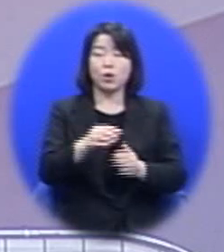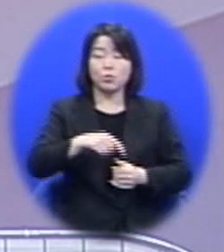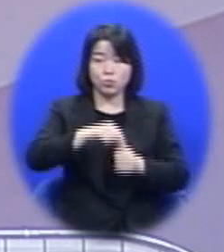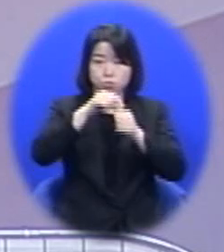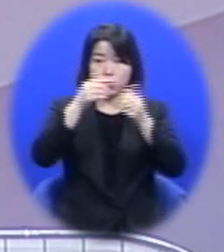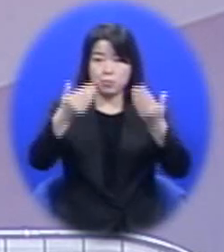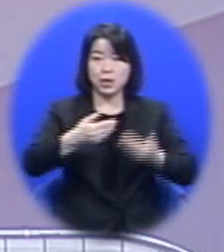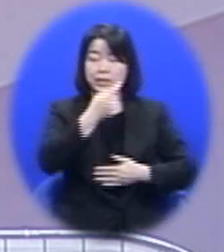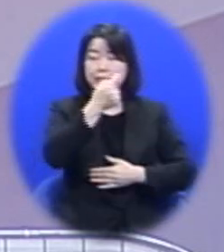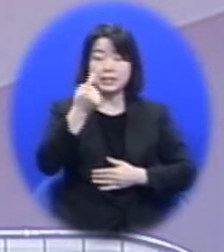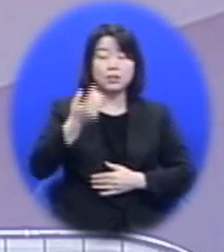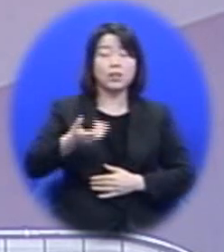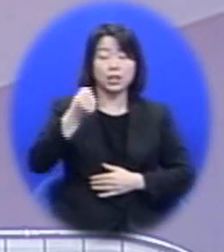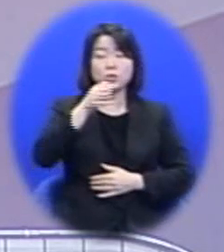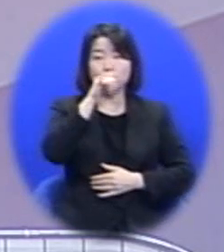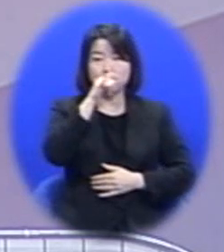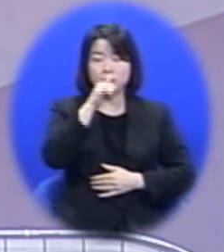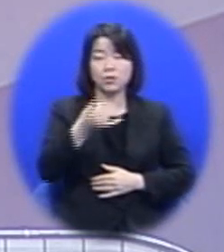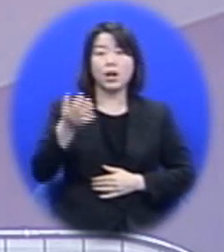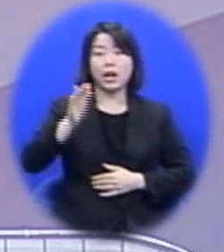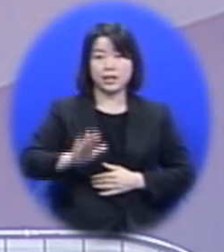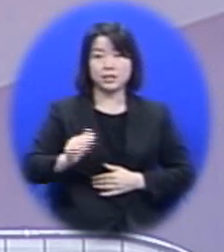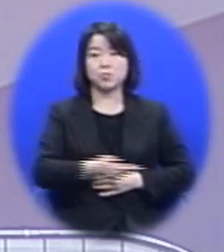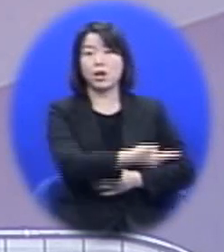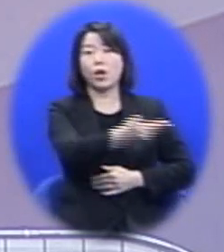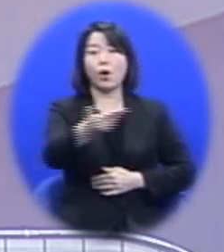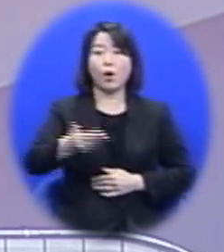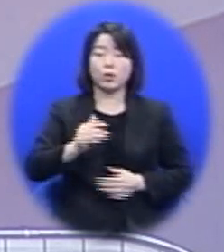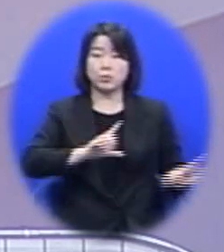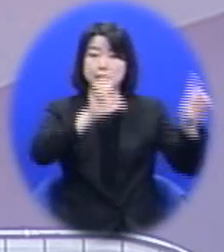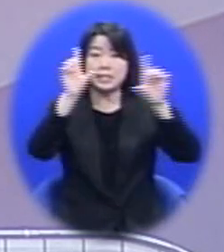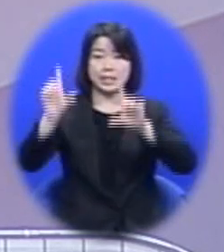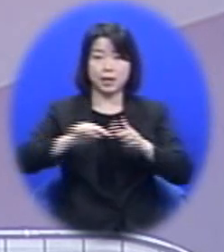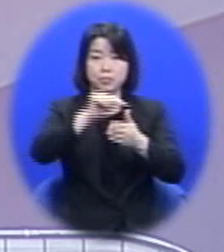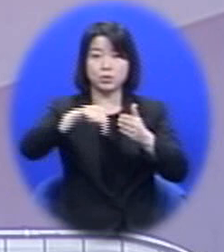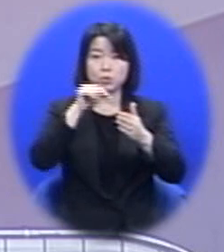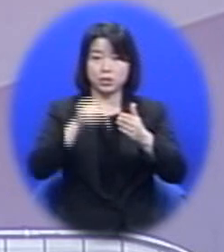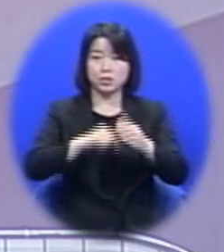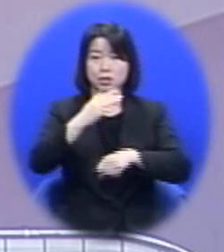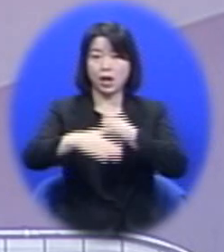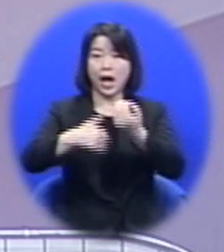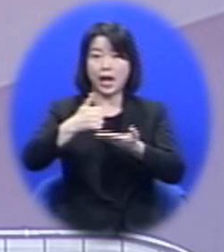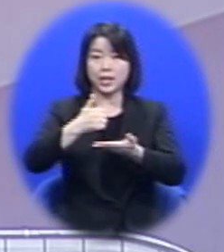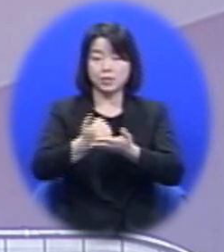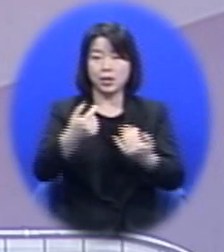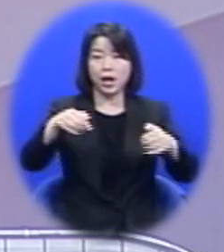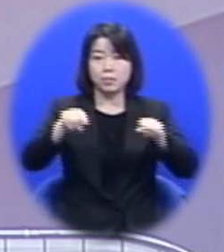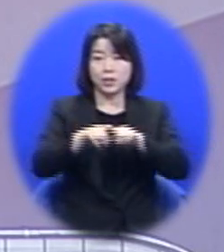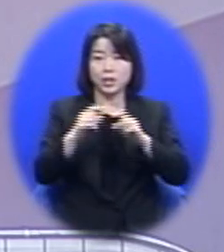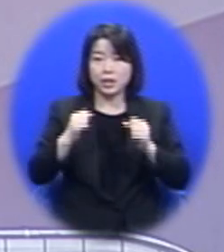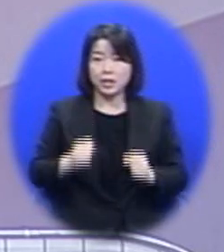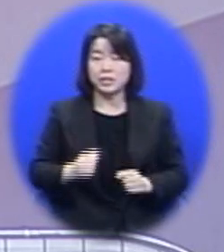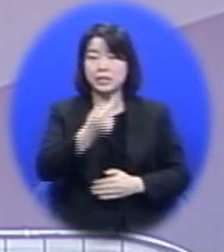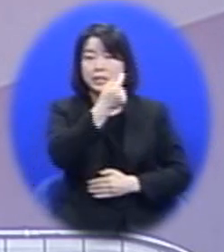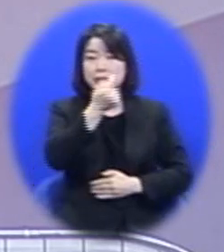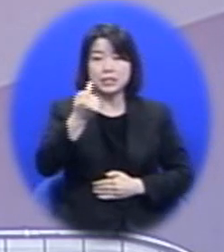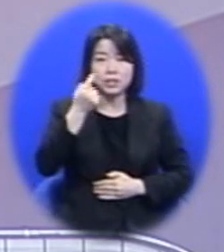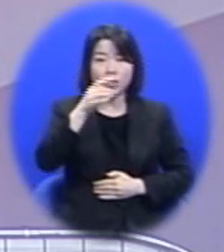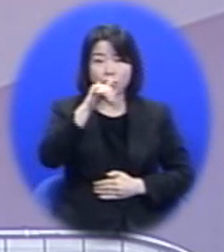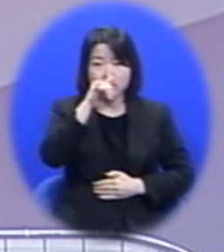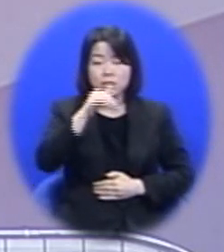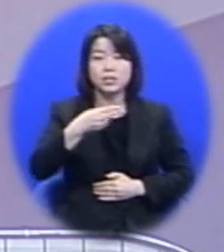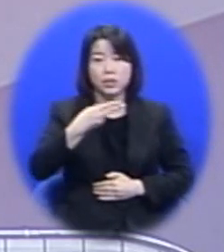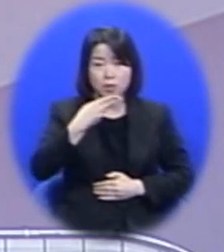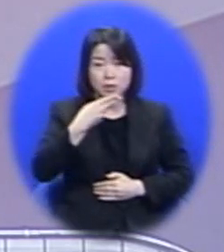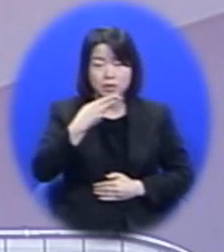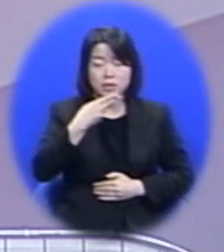분들입니다. 그러나 여러분의 삶 속에서 하나님이 함께 하시는 증거가 있는지, 이것이 바로